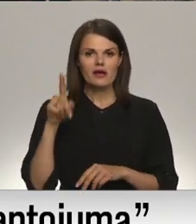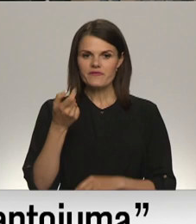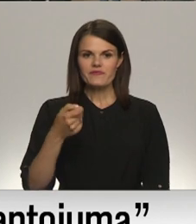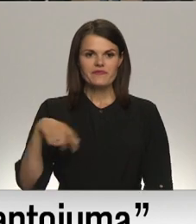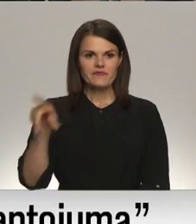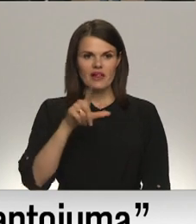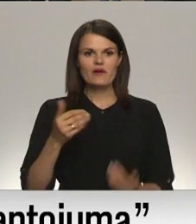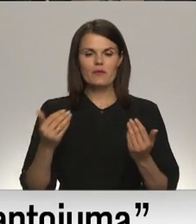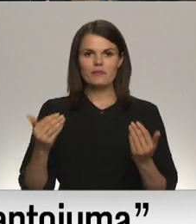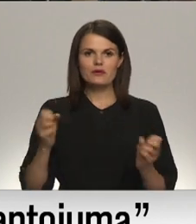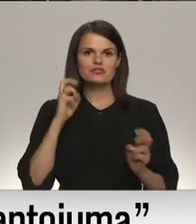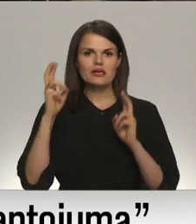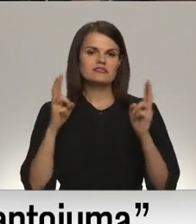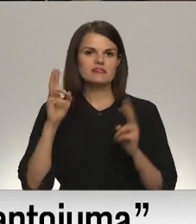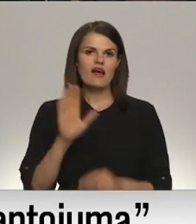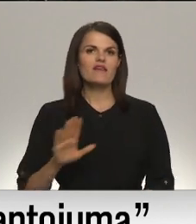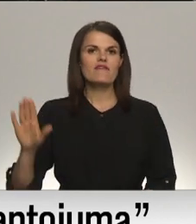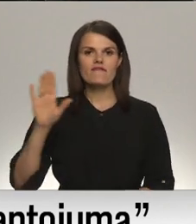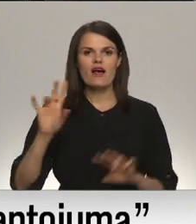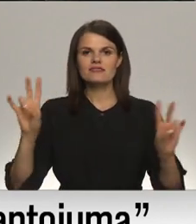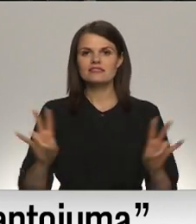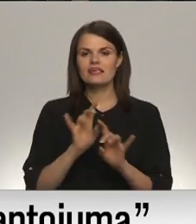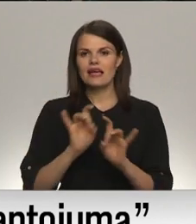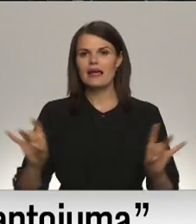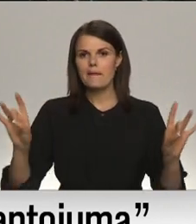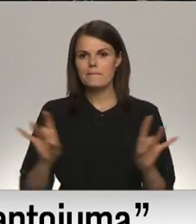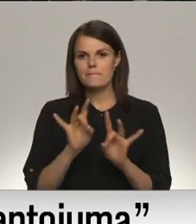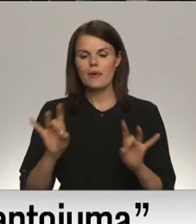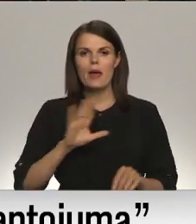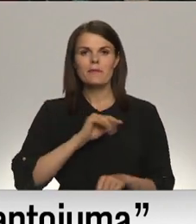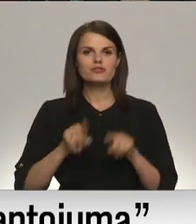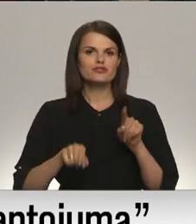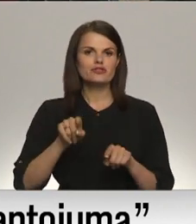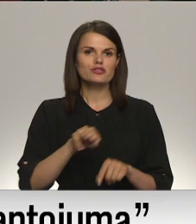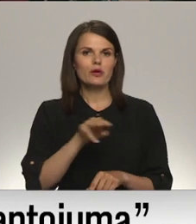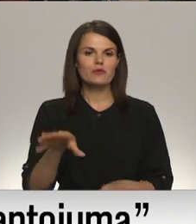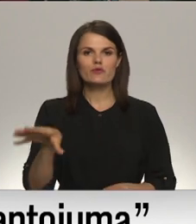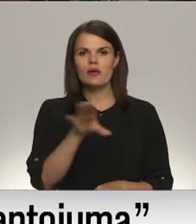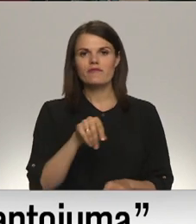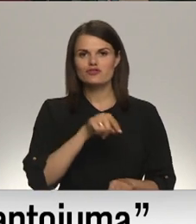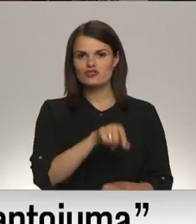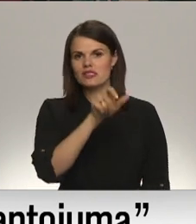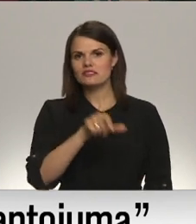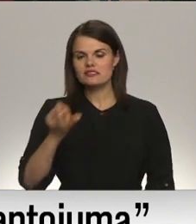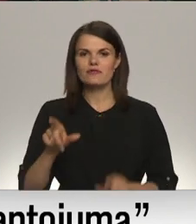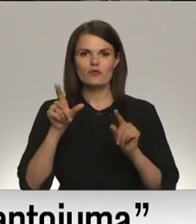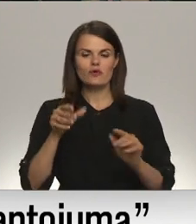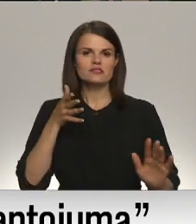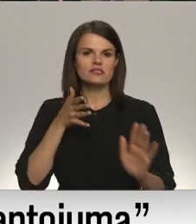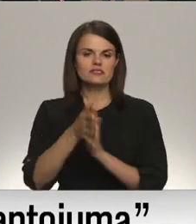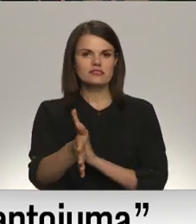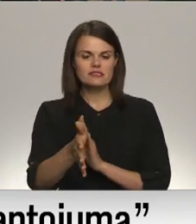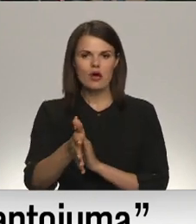vairāk. Pašlaik skan valsts himna, un tad pēc dažām minūtēm visi šie cilvēki dosies taisnāt ceļā cauri Vecrīgai